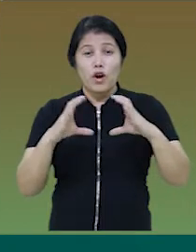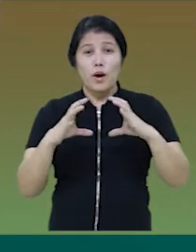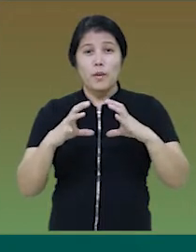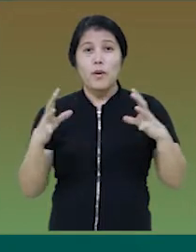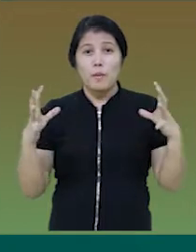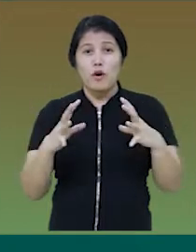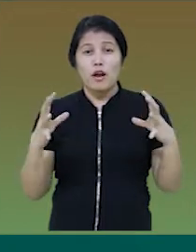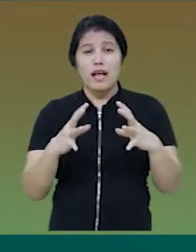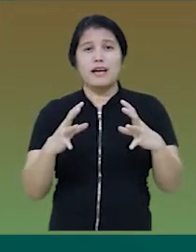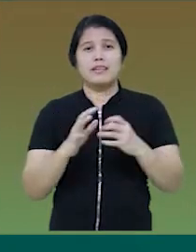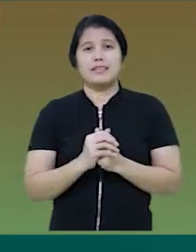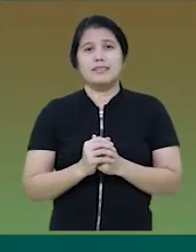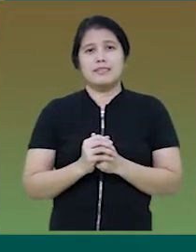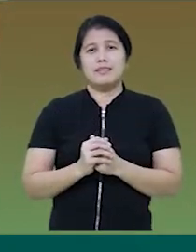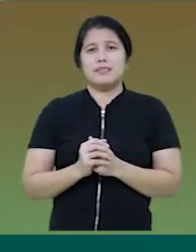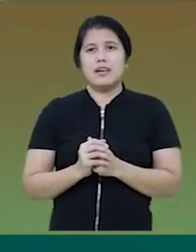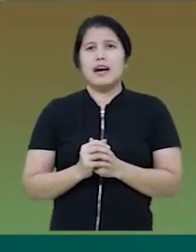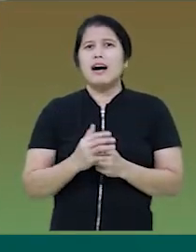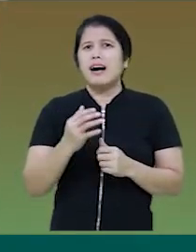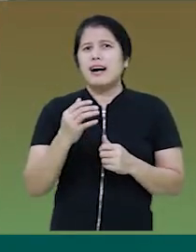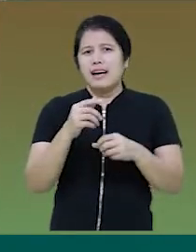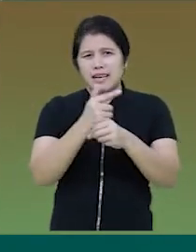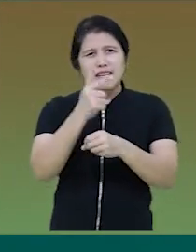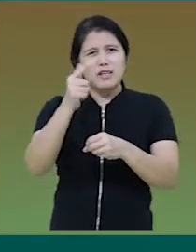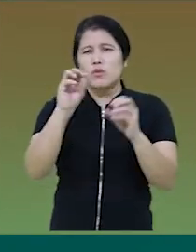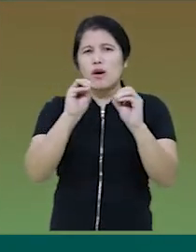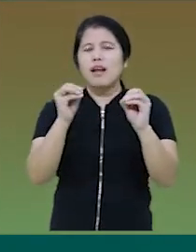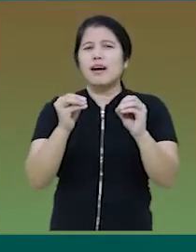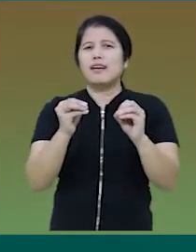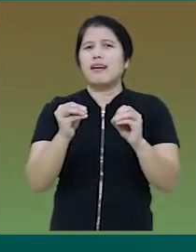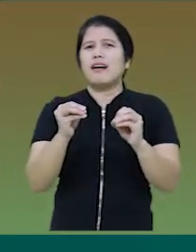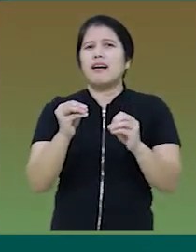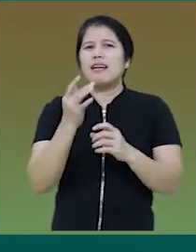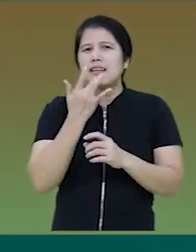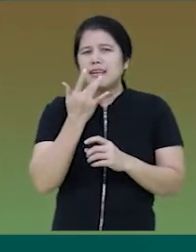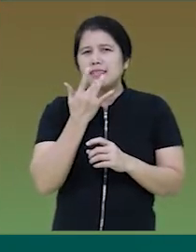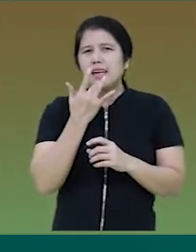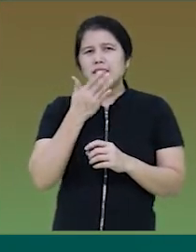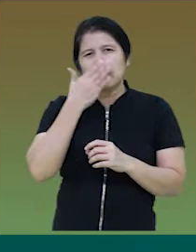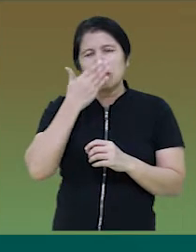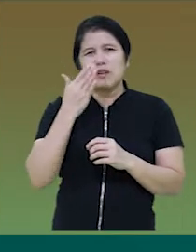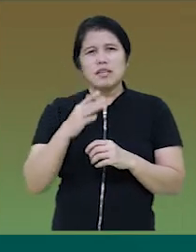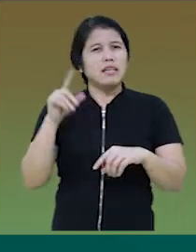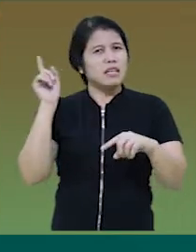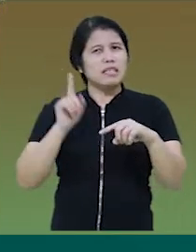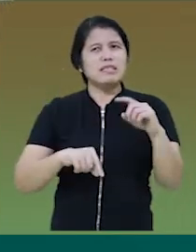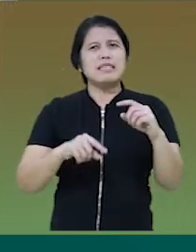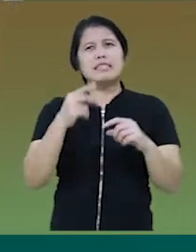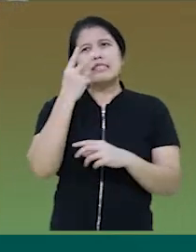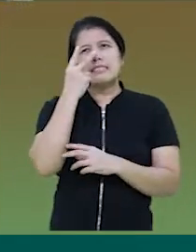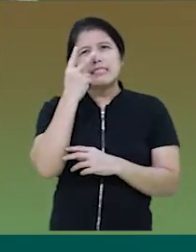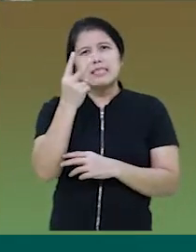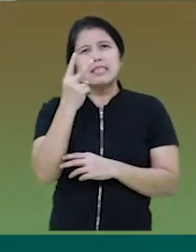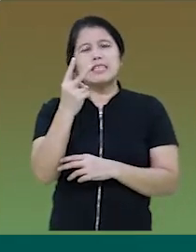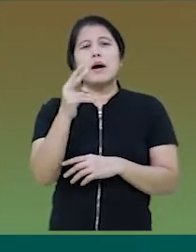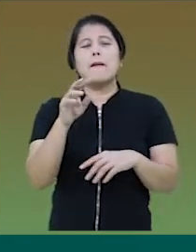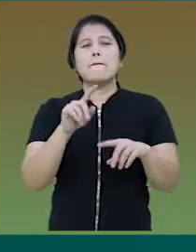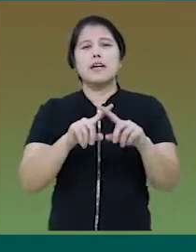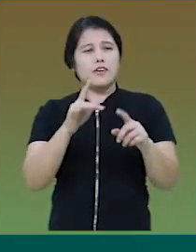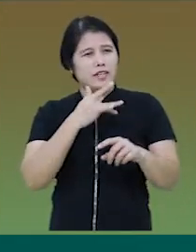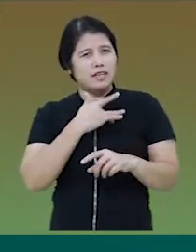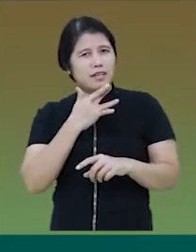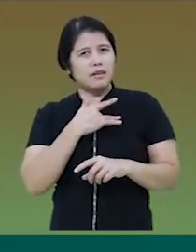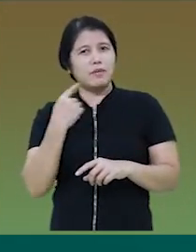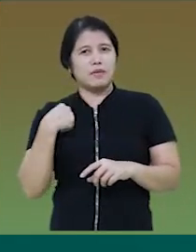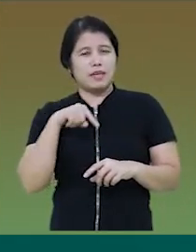gulong. Ang gas din po ay walang lasa at amoy. Hindi po nahahawakan at nakikita ang gas pero nararamdaman natin